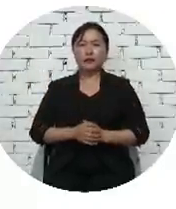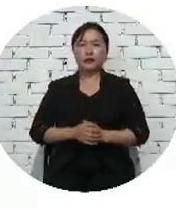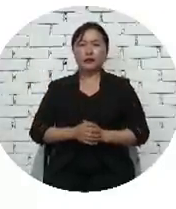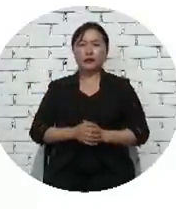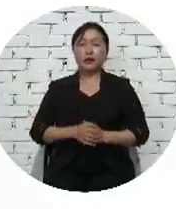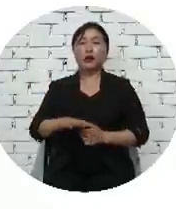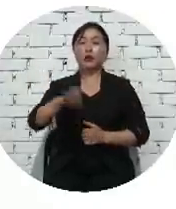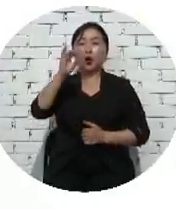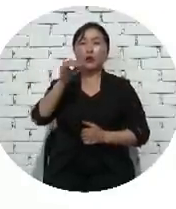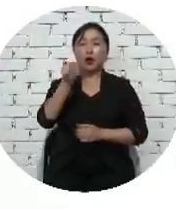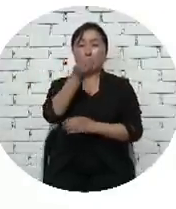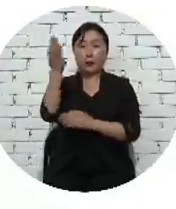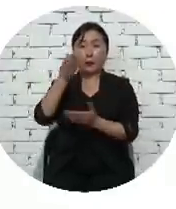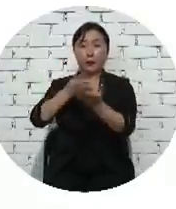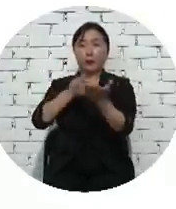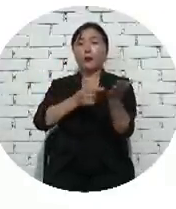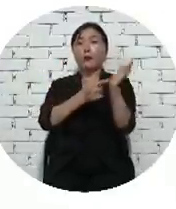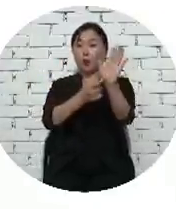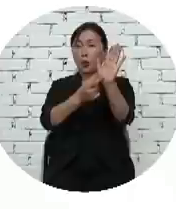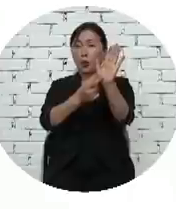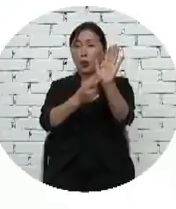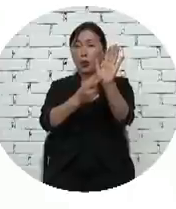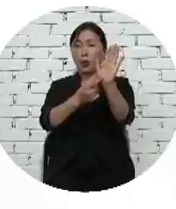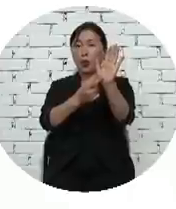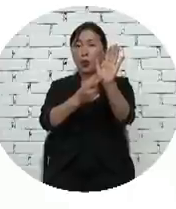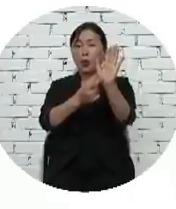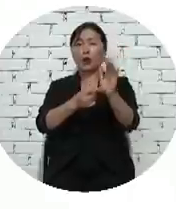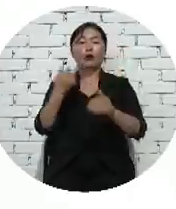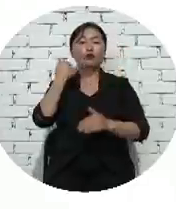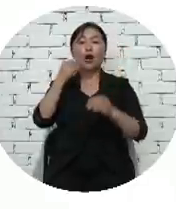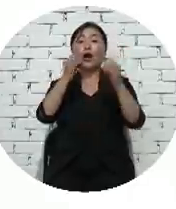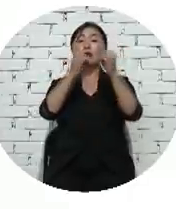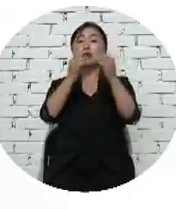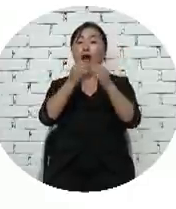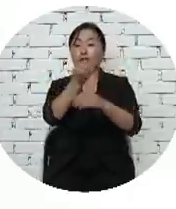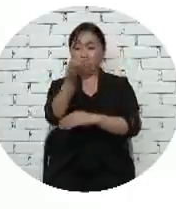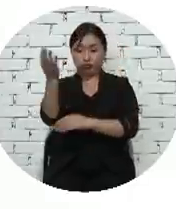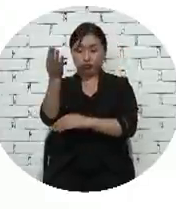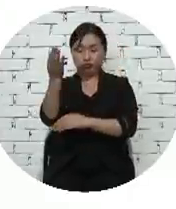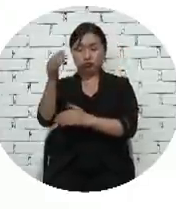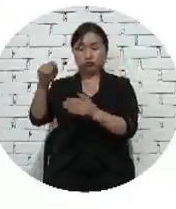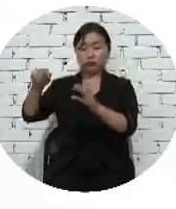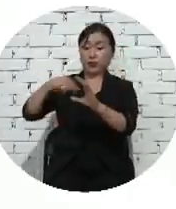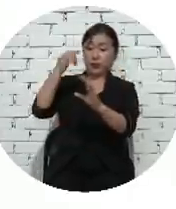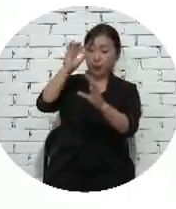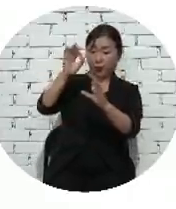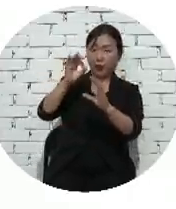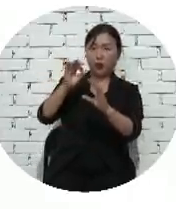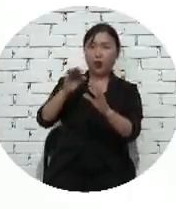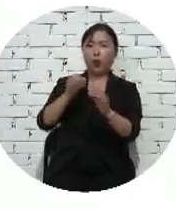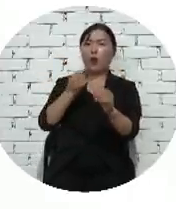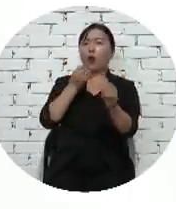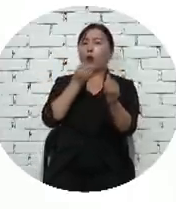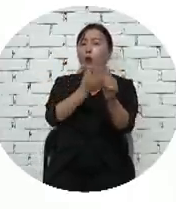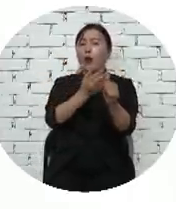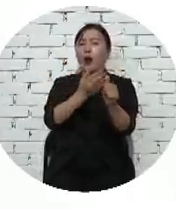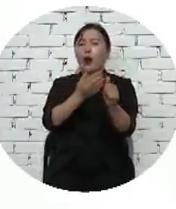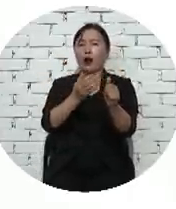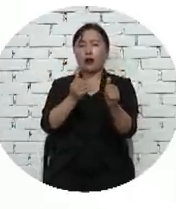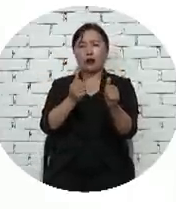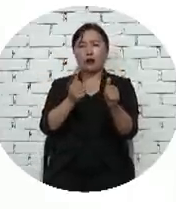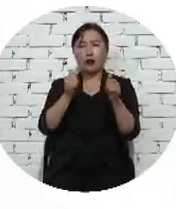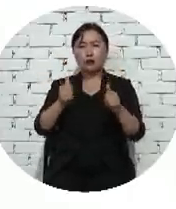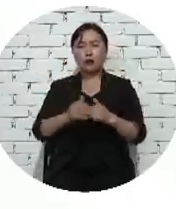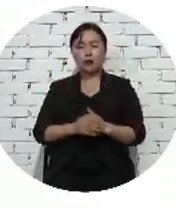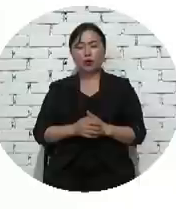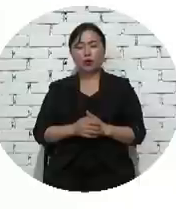보도가 처음에 나고 누가 저한테 이 기사 링크를 보내줬길래 제가 고발 사주라는 걸 보고